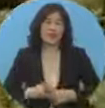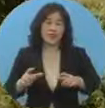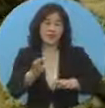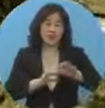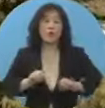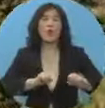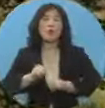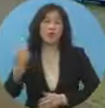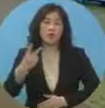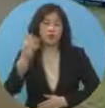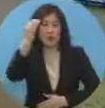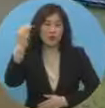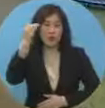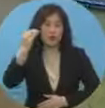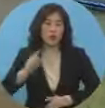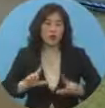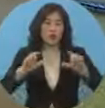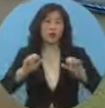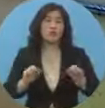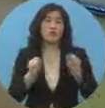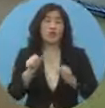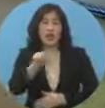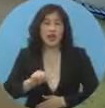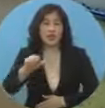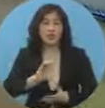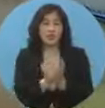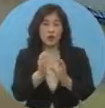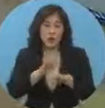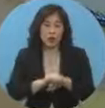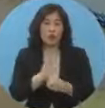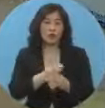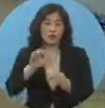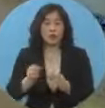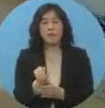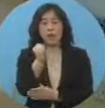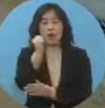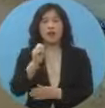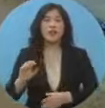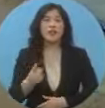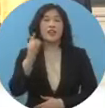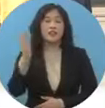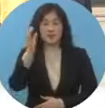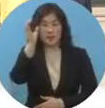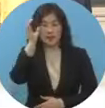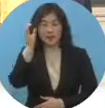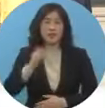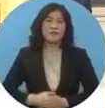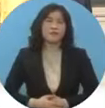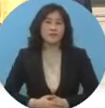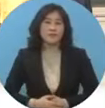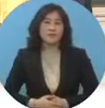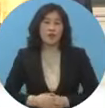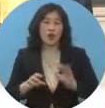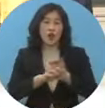물론 대한민국 이 동북아 정원 중심지로 도약하는 계기가 될 것으로 기대하고 있습니다 코로나